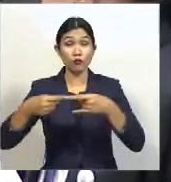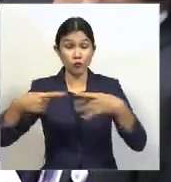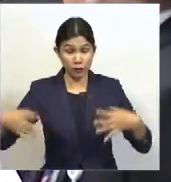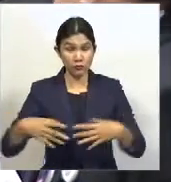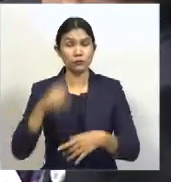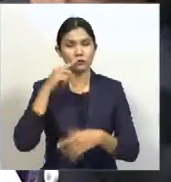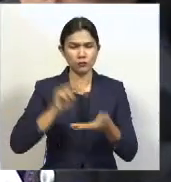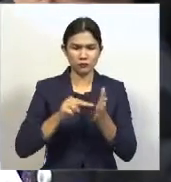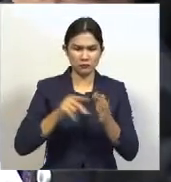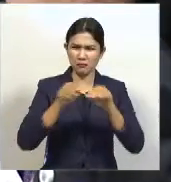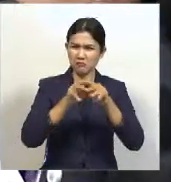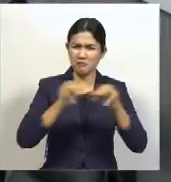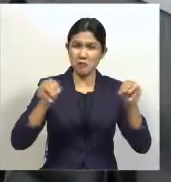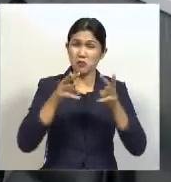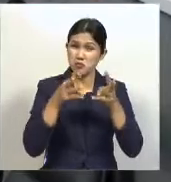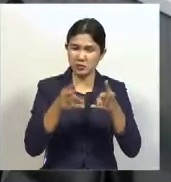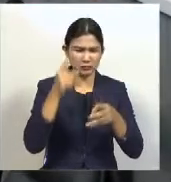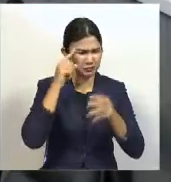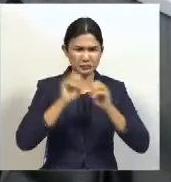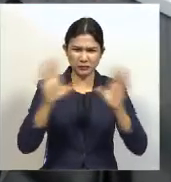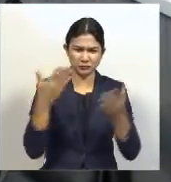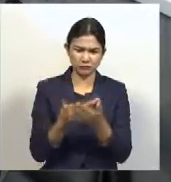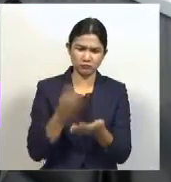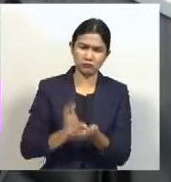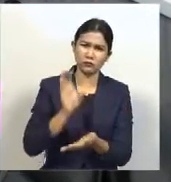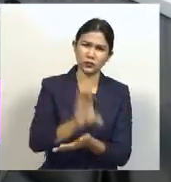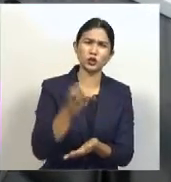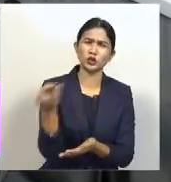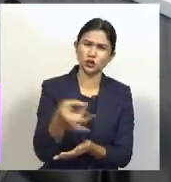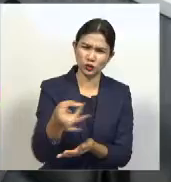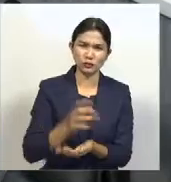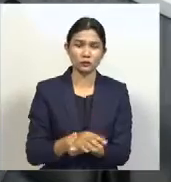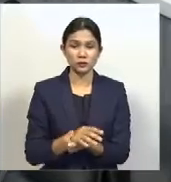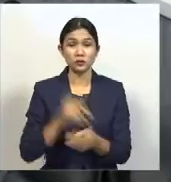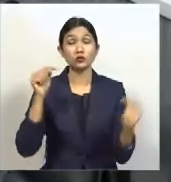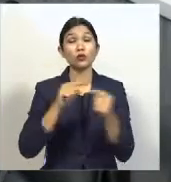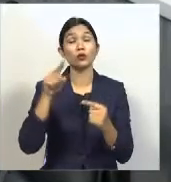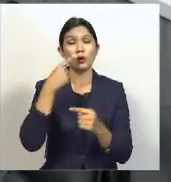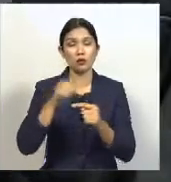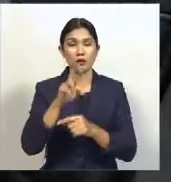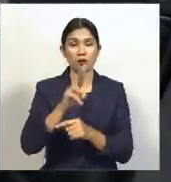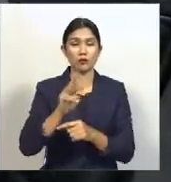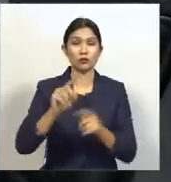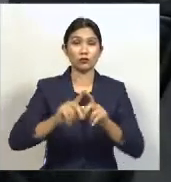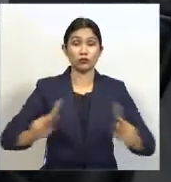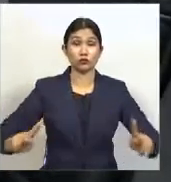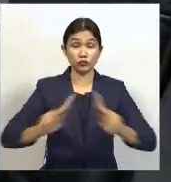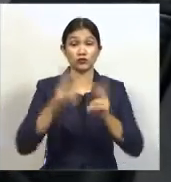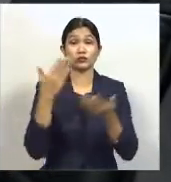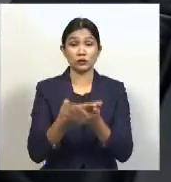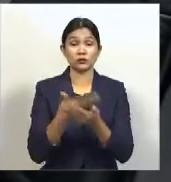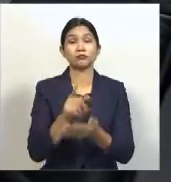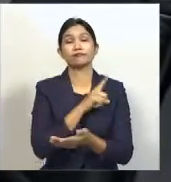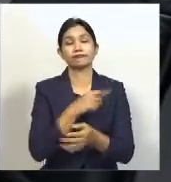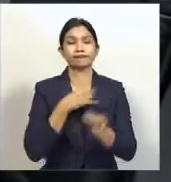าตรการเนี่ยมันยังไม่ชัดเจนแล้วก็งบประมาณที่จะลงไปเนี่ยมันน้อยเกินไปทำให้นายอุตมะสาวนายนรัฐมนตรีว่าการกระทรวงการคลังเนี่ย